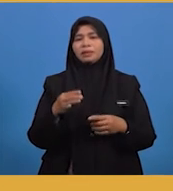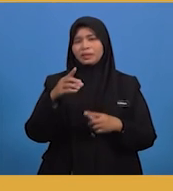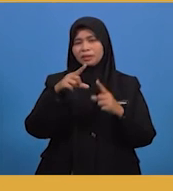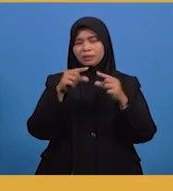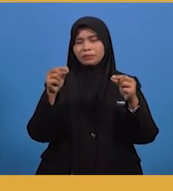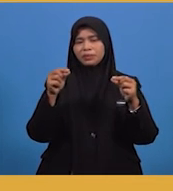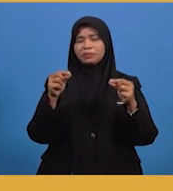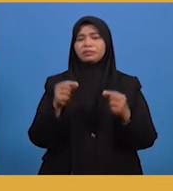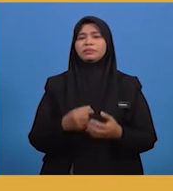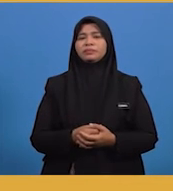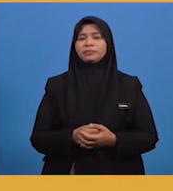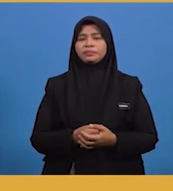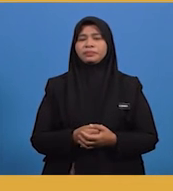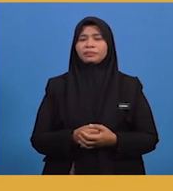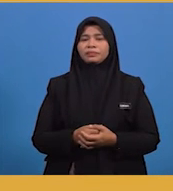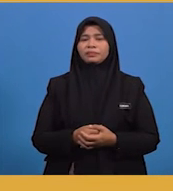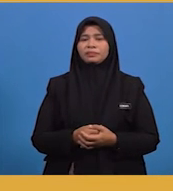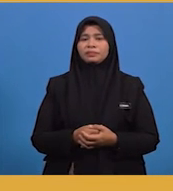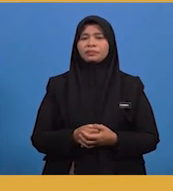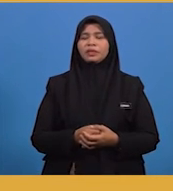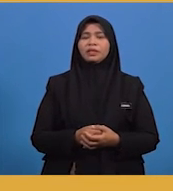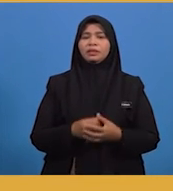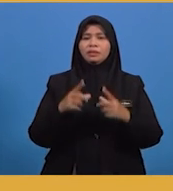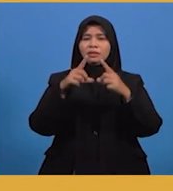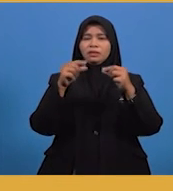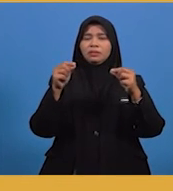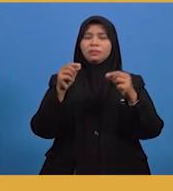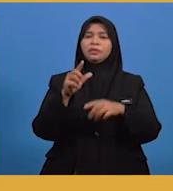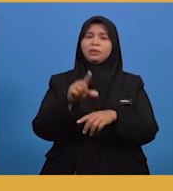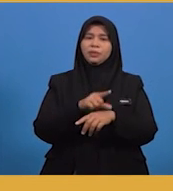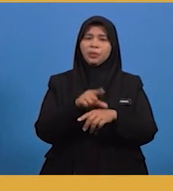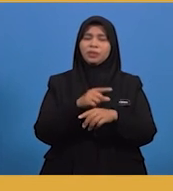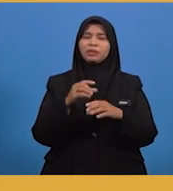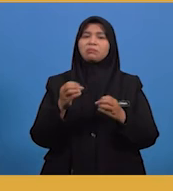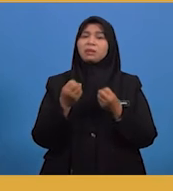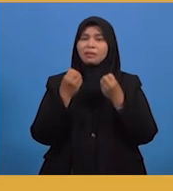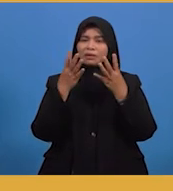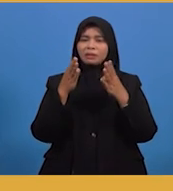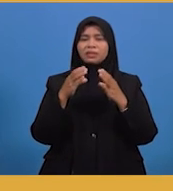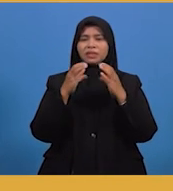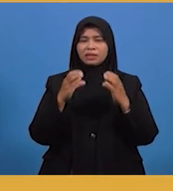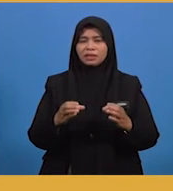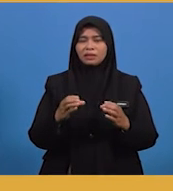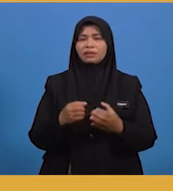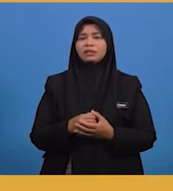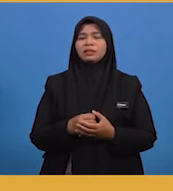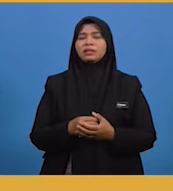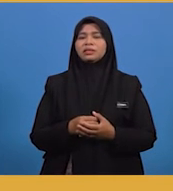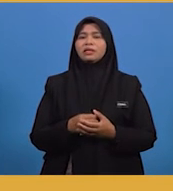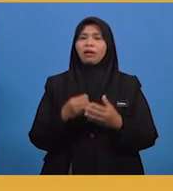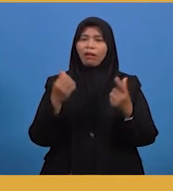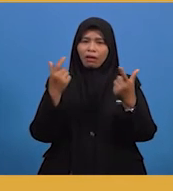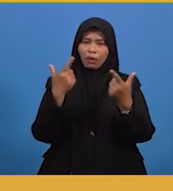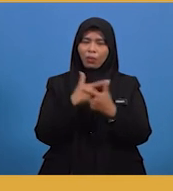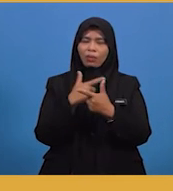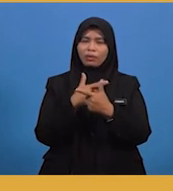Jepun menguasai negara kita. Jepun menggunakan beberapa cara iaitu